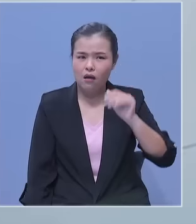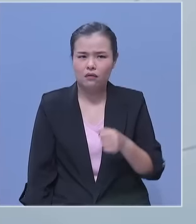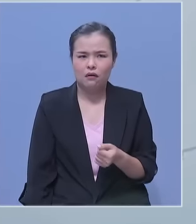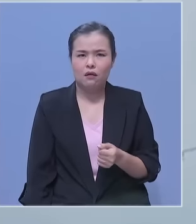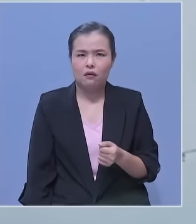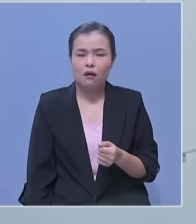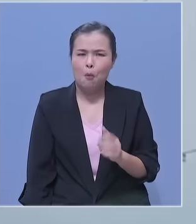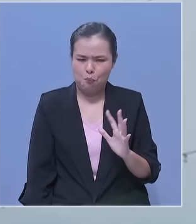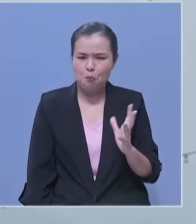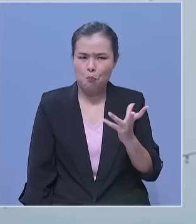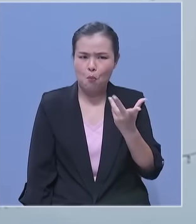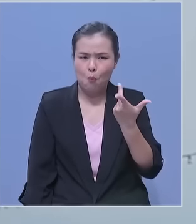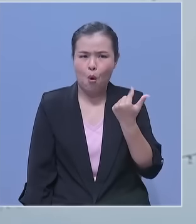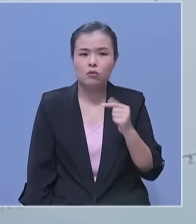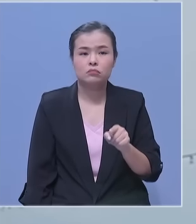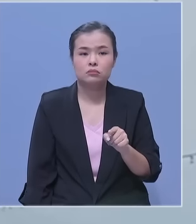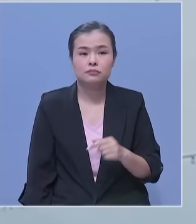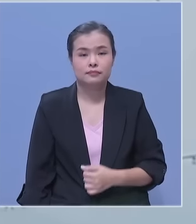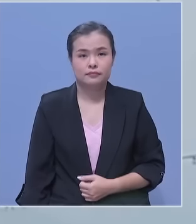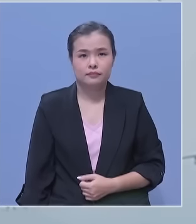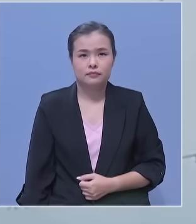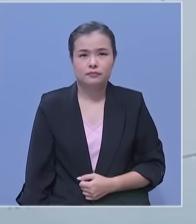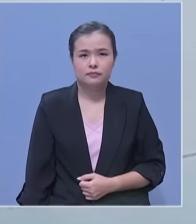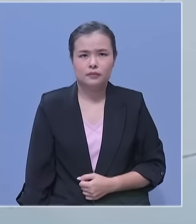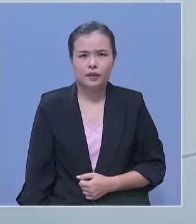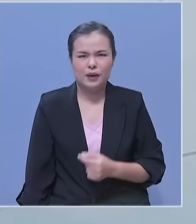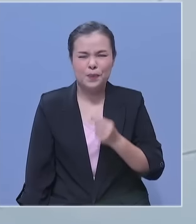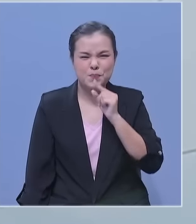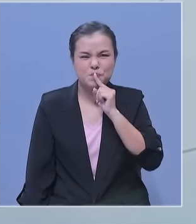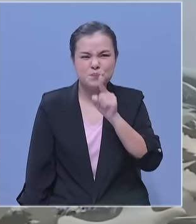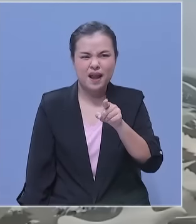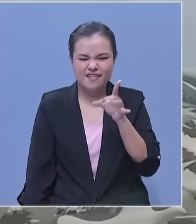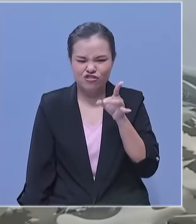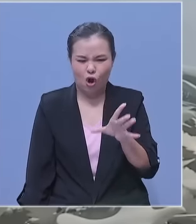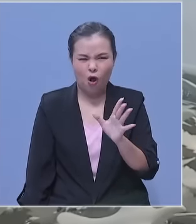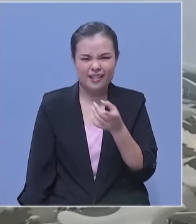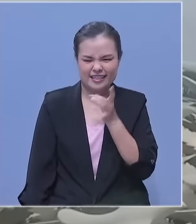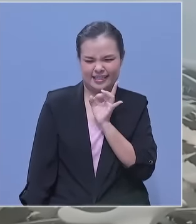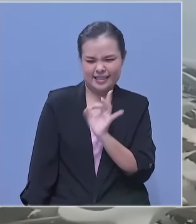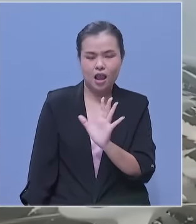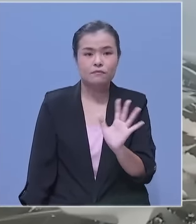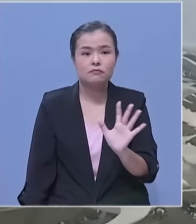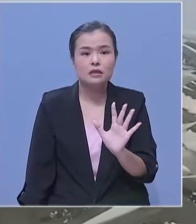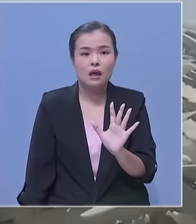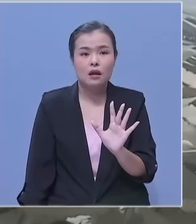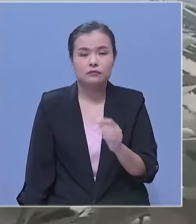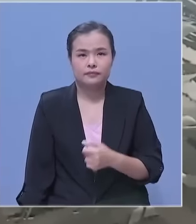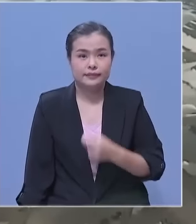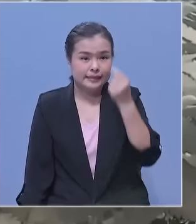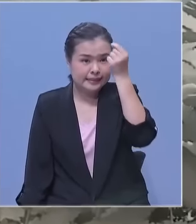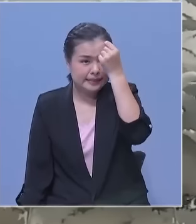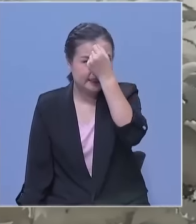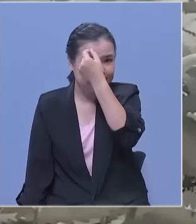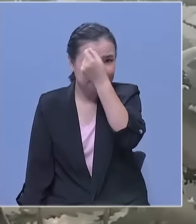าปิดหอแล้วนะฮะยืนยันว่าไม่ได้เป็นการดูถูกหรือทำท่ารังเกียจเพราะคนที่มีรอย